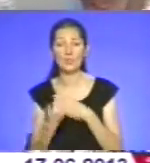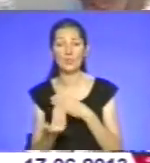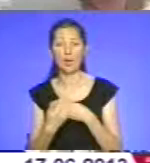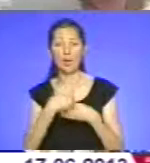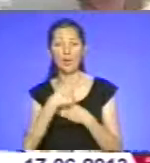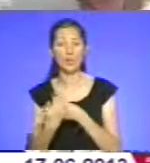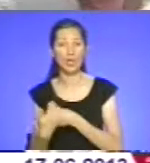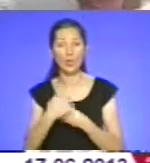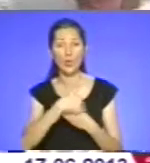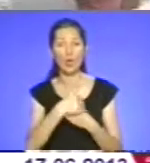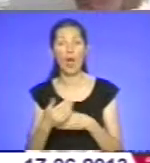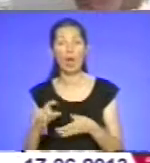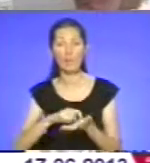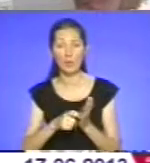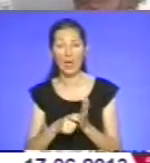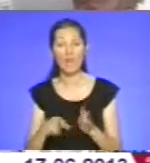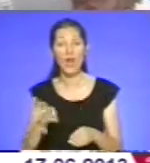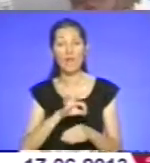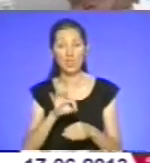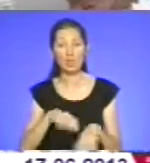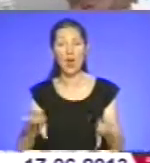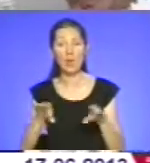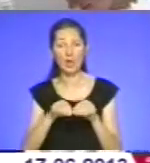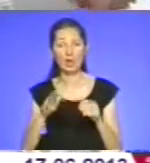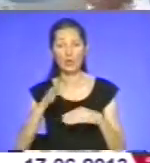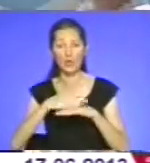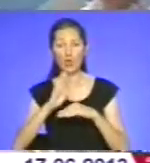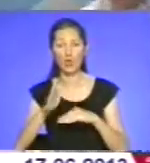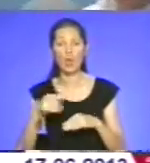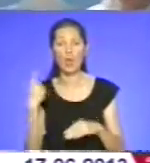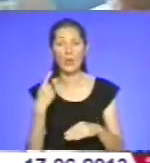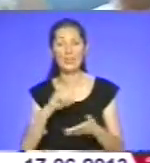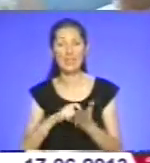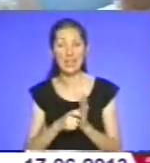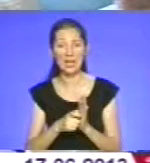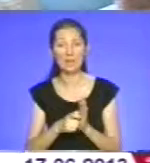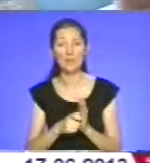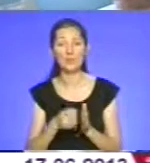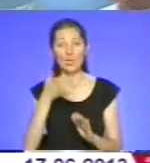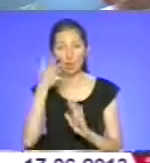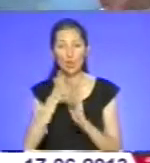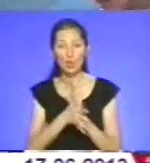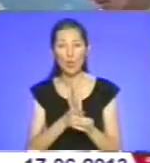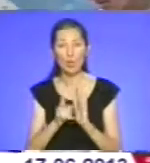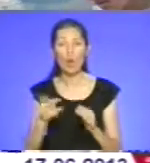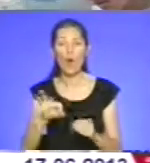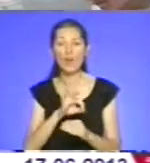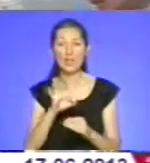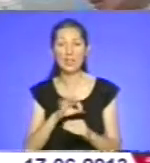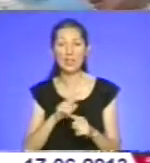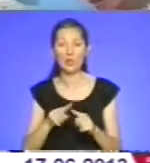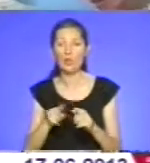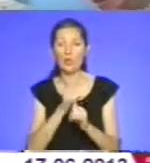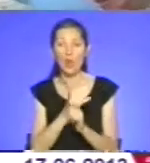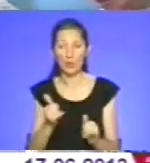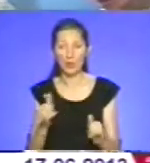кімнати, вишиваємо разом, у нас вечори були, майстер-клас у нас був, ну, розуміло, що вишити скоренько